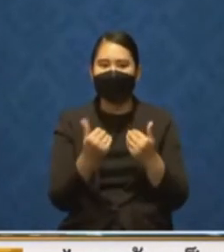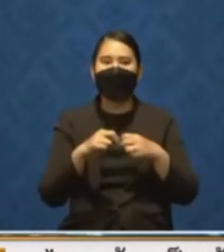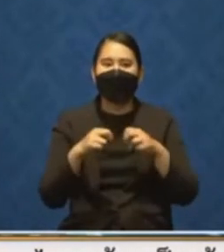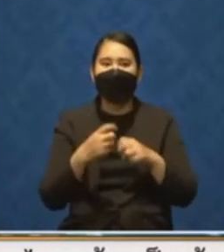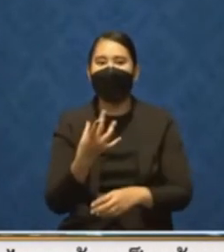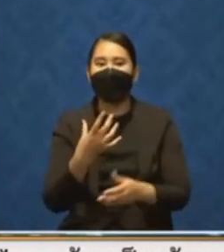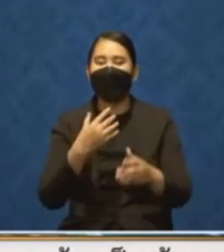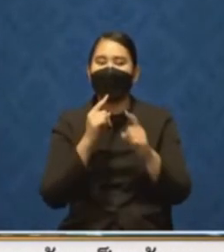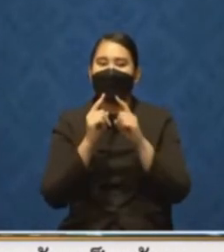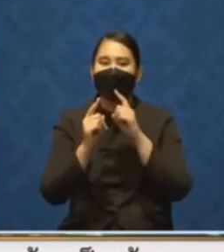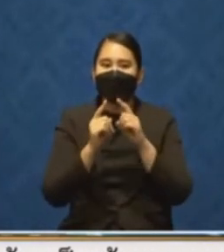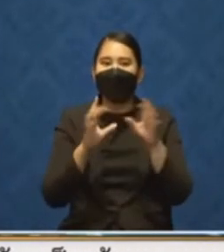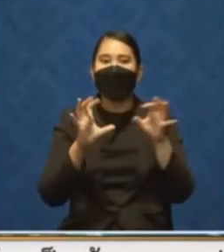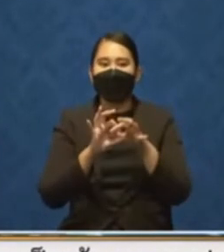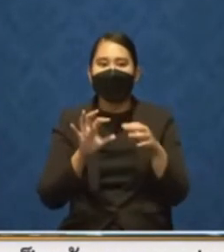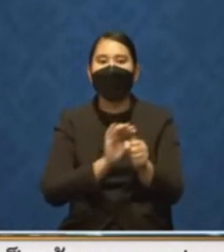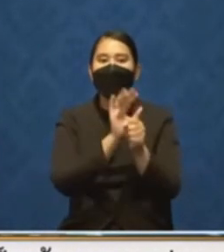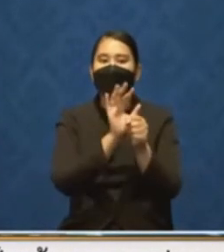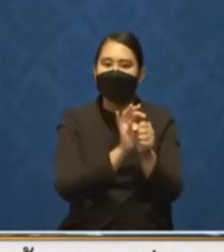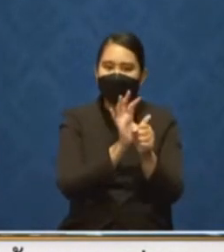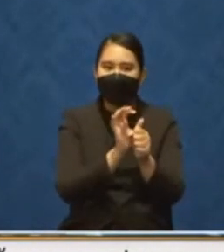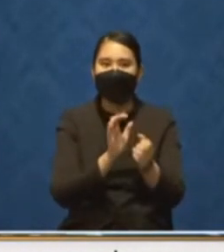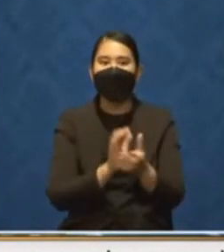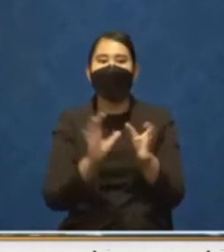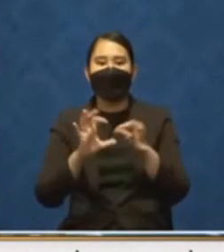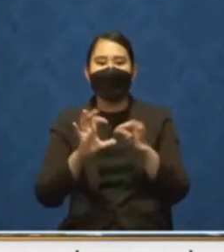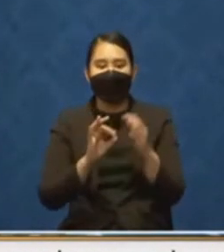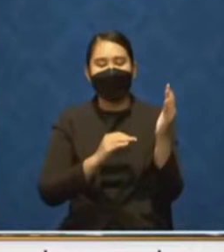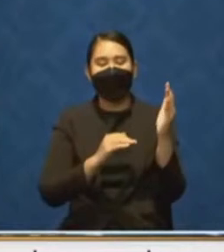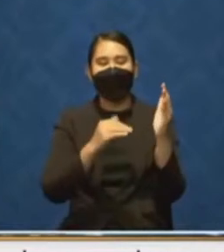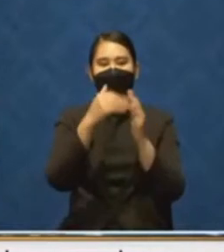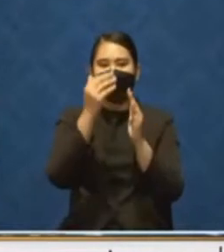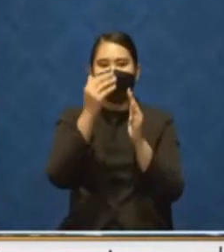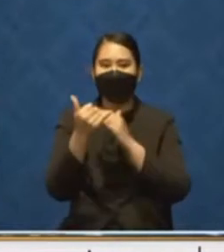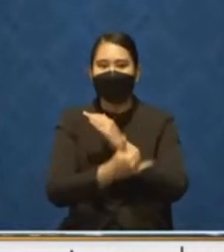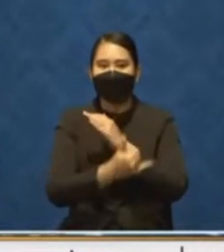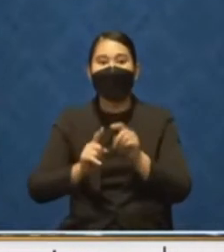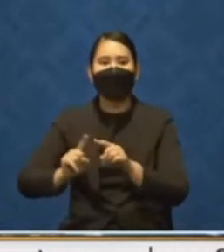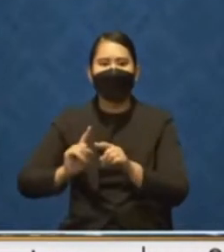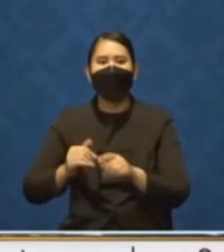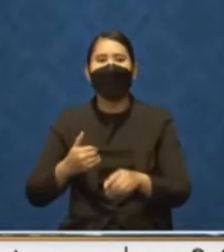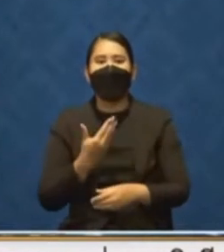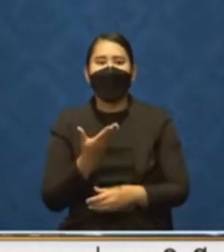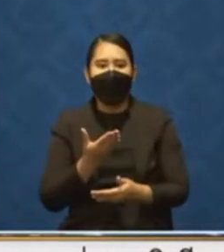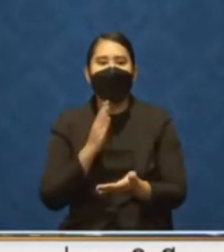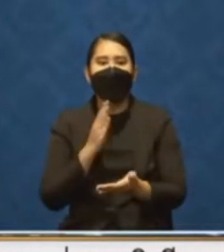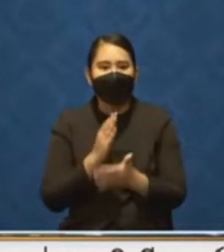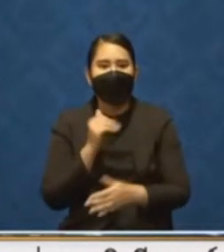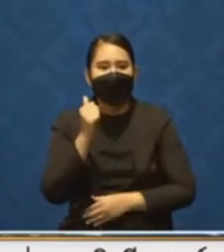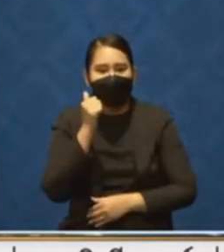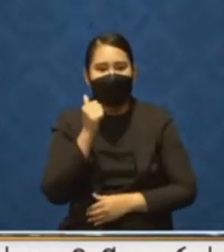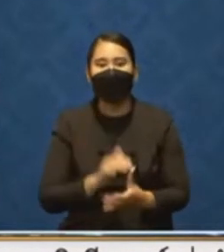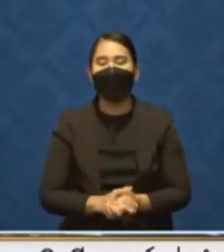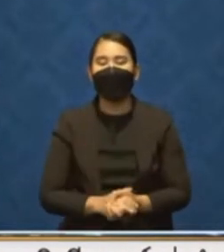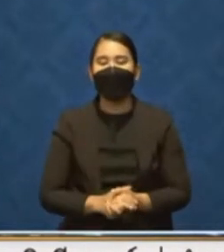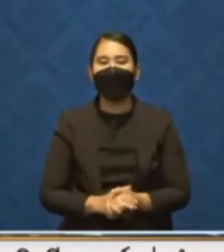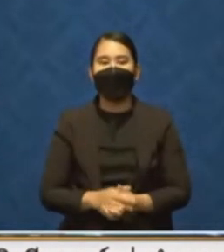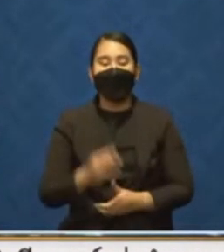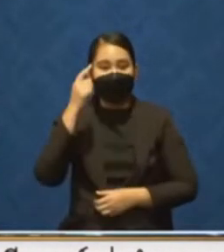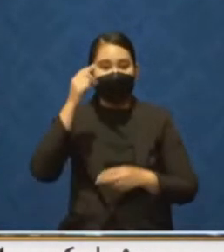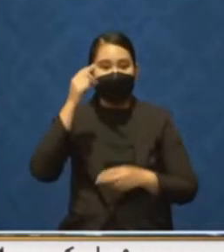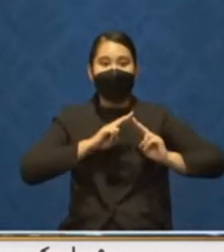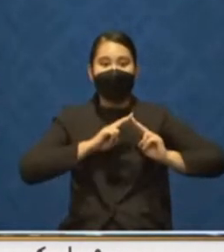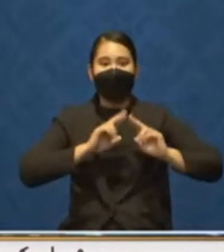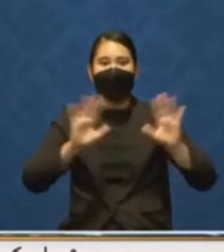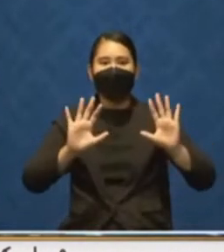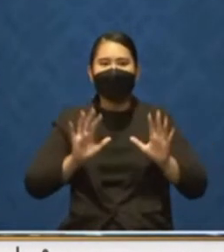มีทั้งเรื่องเกี่ยวกับโคบิตมีทั้งเรื่องเกี่ยวกับพรุ่งนี้รัฐศาสตร์ขอที่จะเว็บเรื่องแบบนี้ได้อ่าอันนี้ไม่ใช่เป็นเรื่องที่คิดเอาเองนะครับแต่